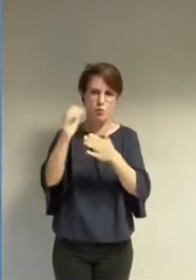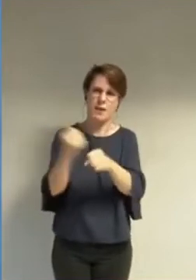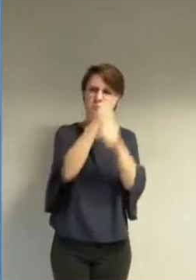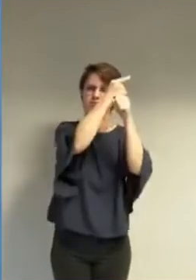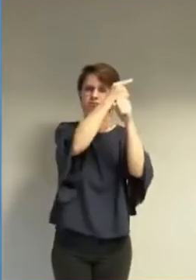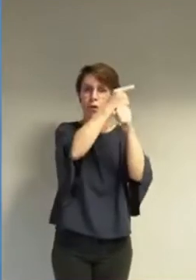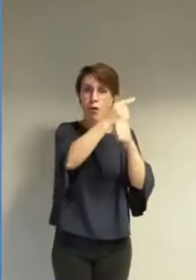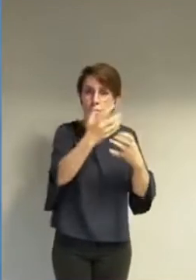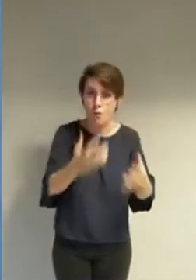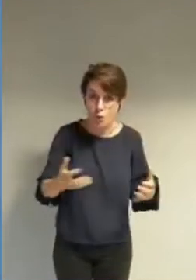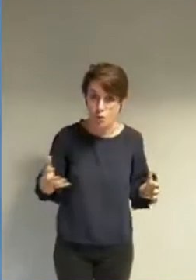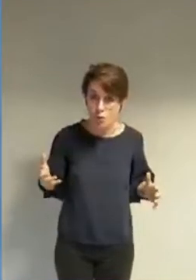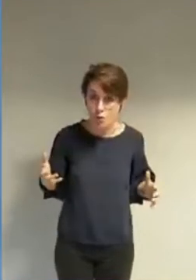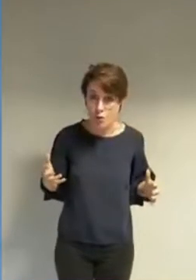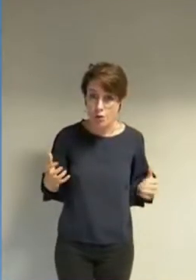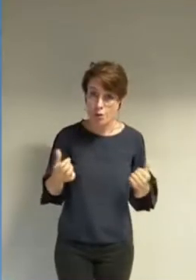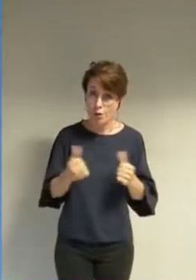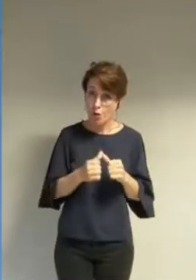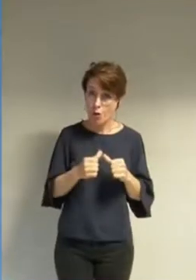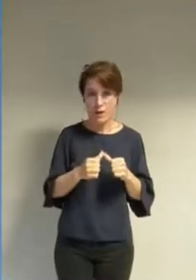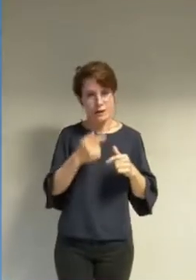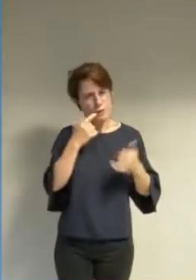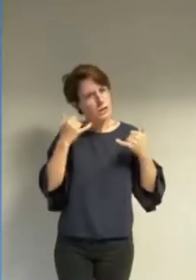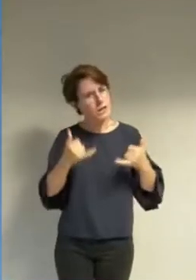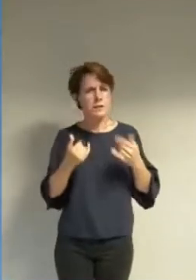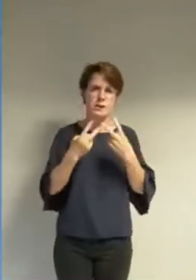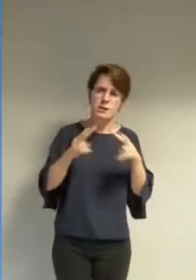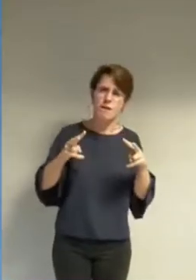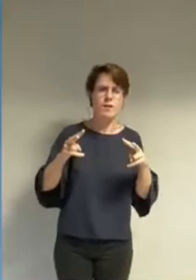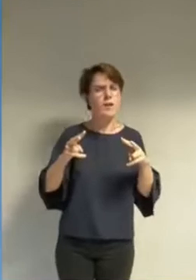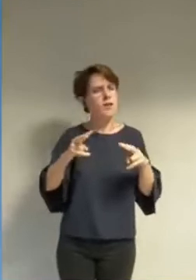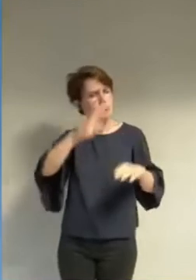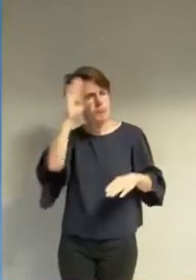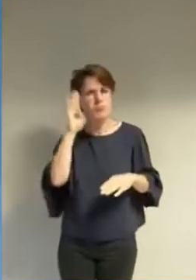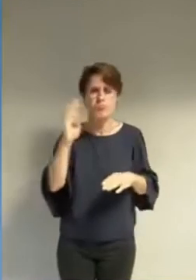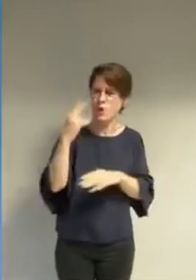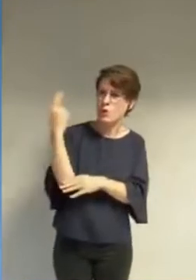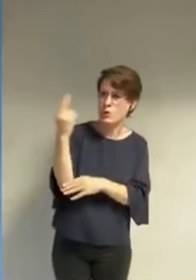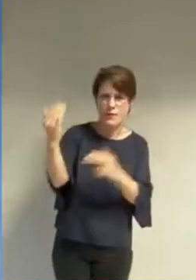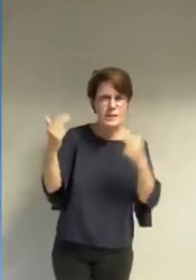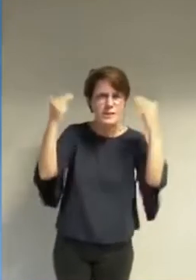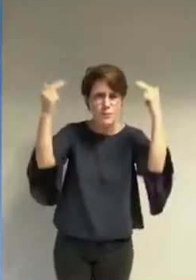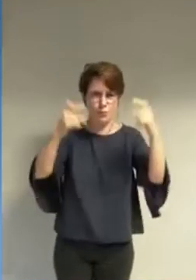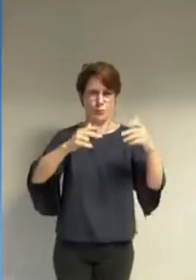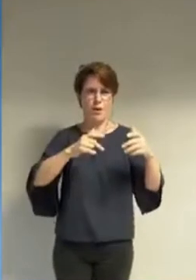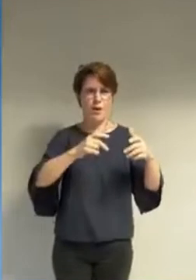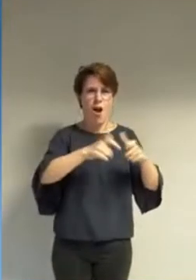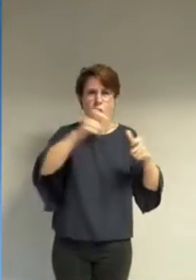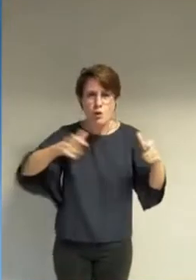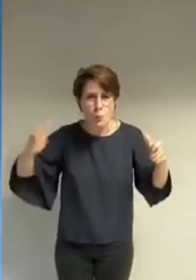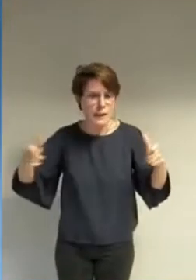dépité le fait que quand même cette grande métropole universitaire de recherche, de technologie, de start-up,